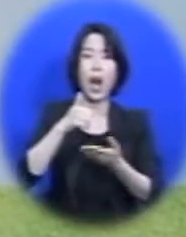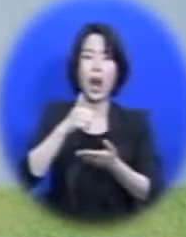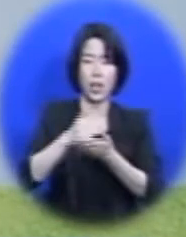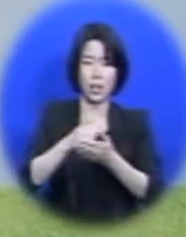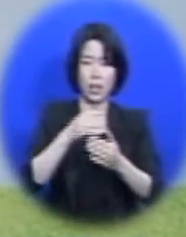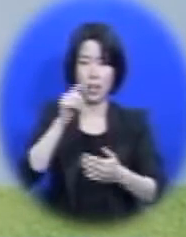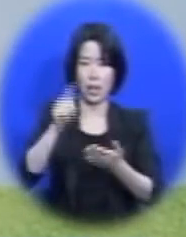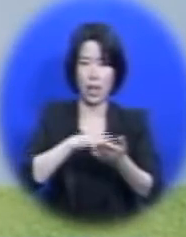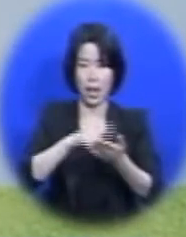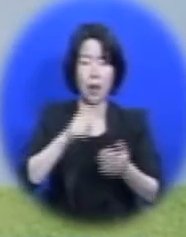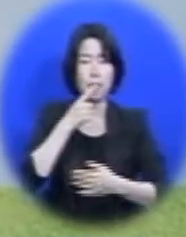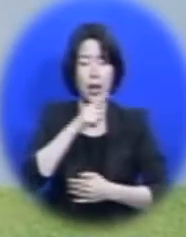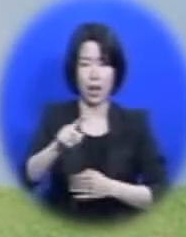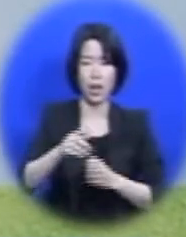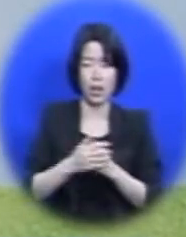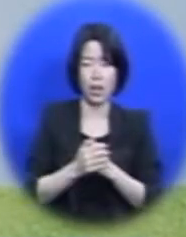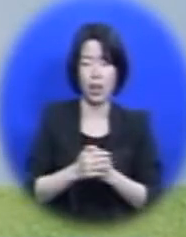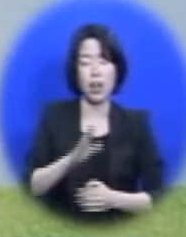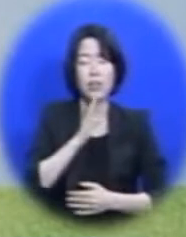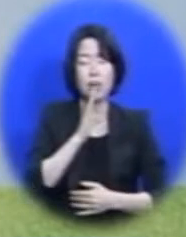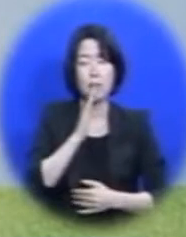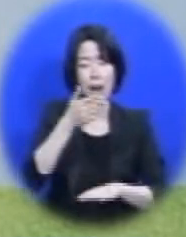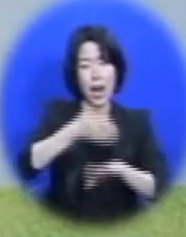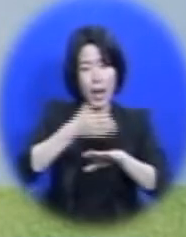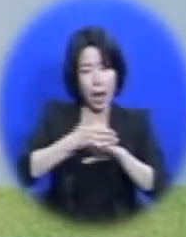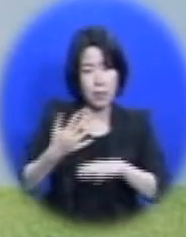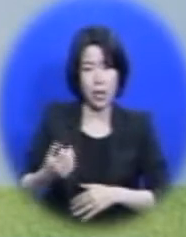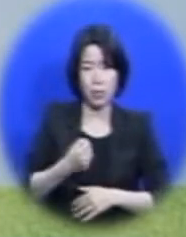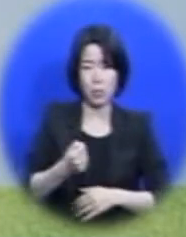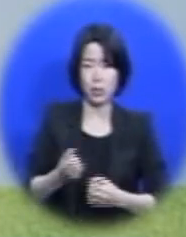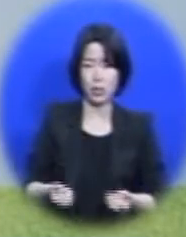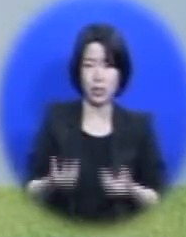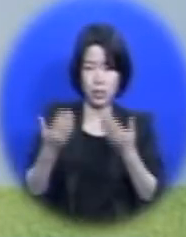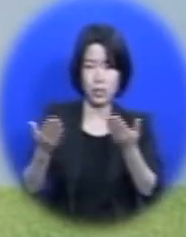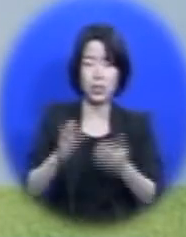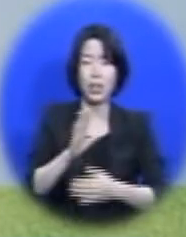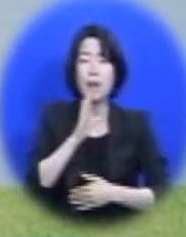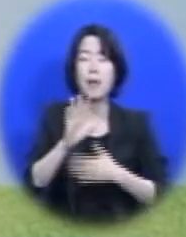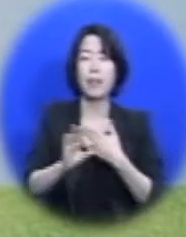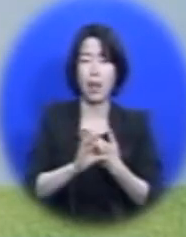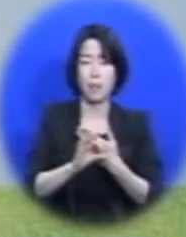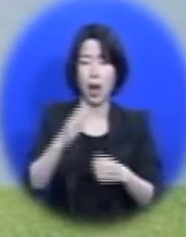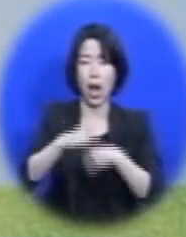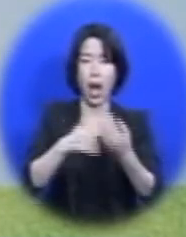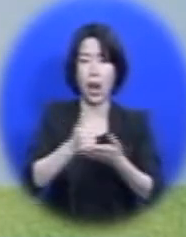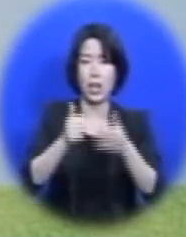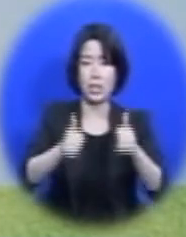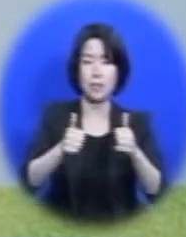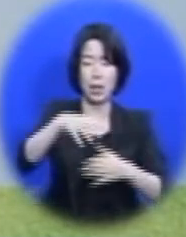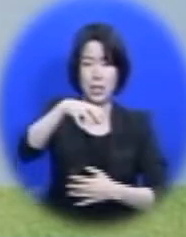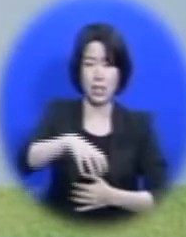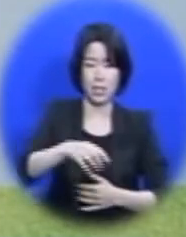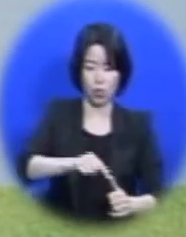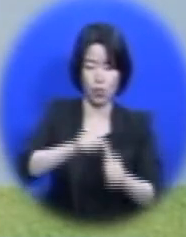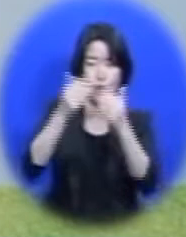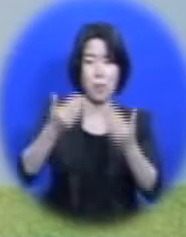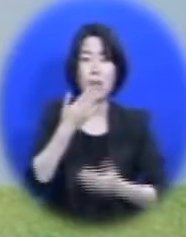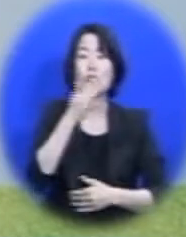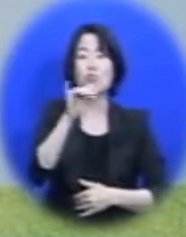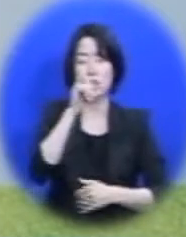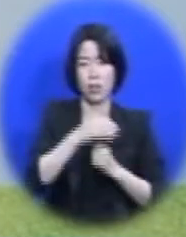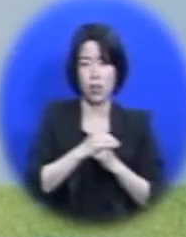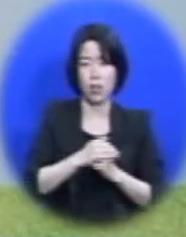정말 감사함으로 제사를 드리는 게 맞다면 하나님의 심판 자리에서 구원을 받을 것이라는,